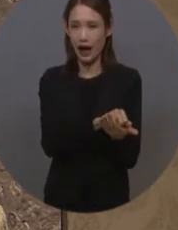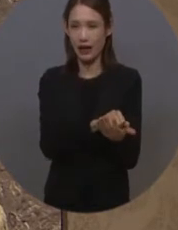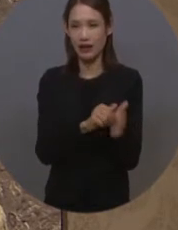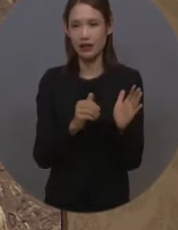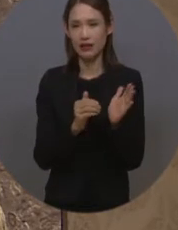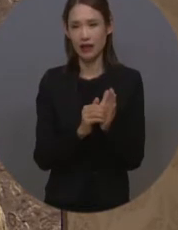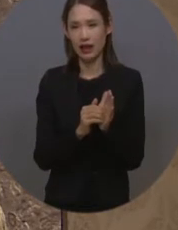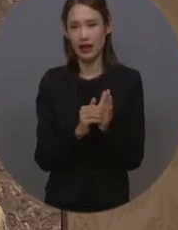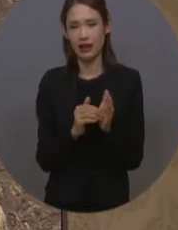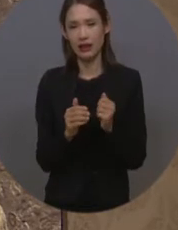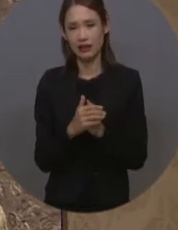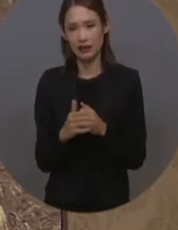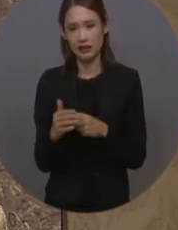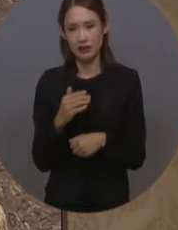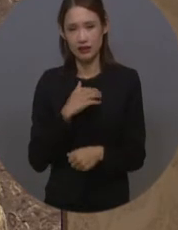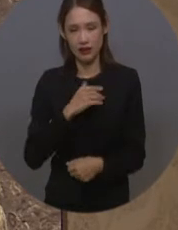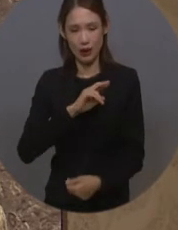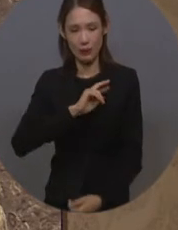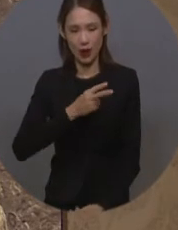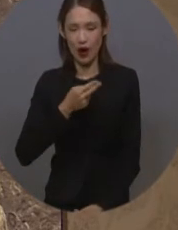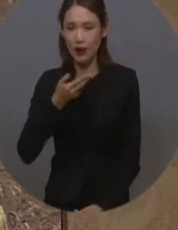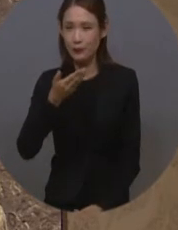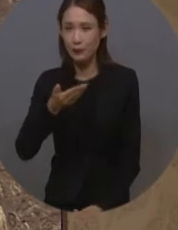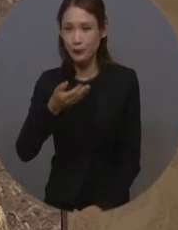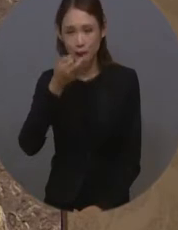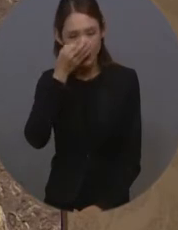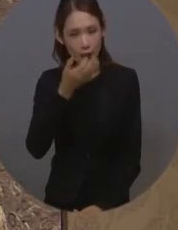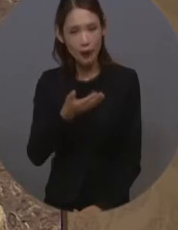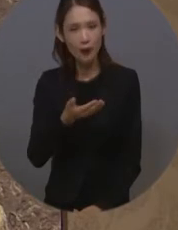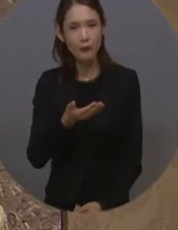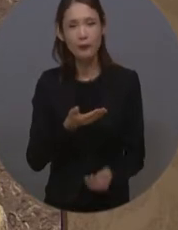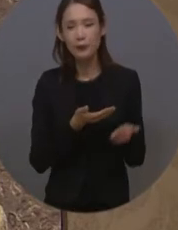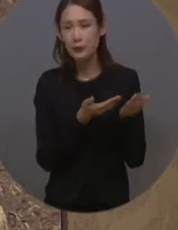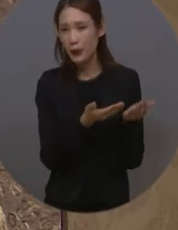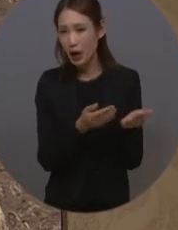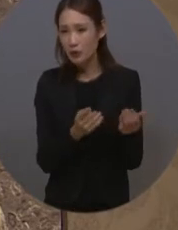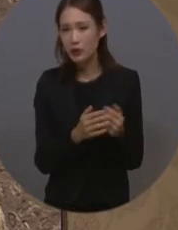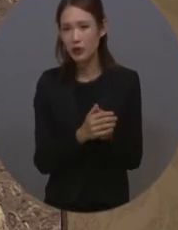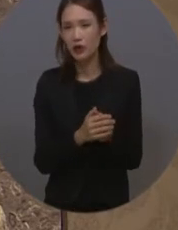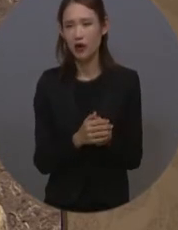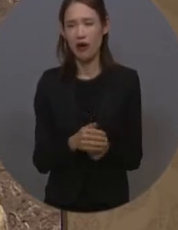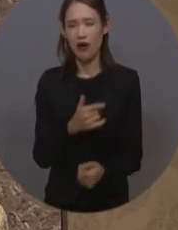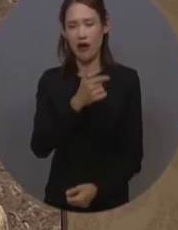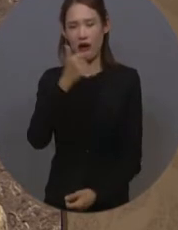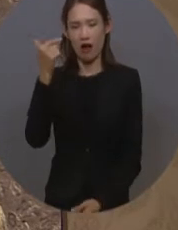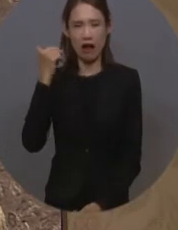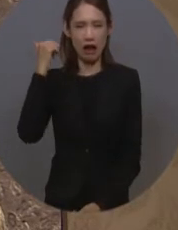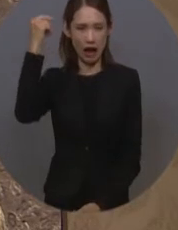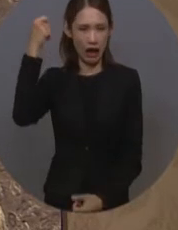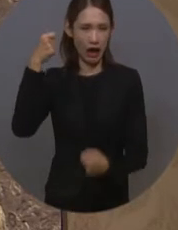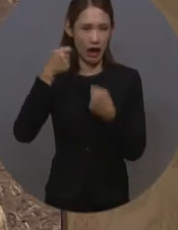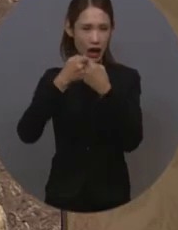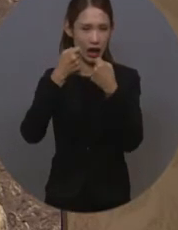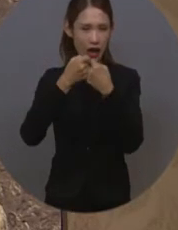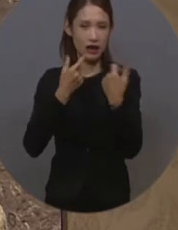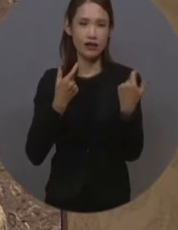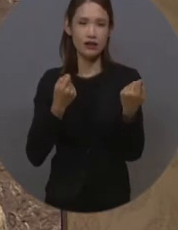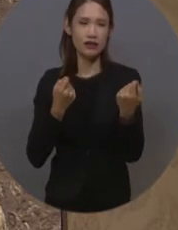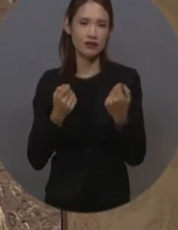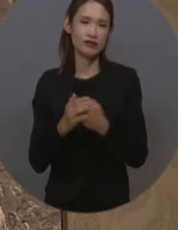들어가서 명함을 내민다라는 것은 네. 거대한 공룡과의 싸움과도 같아서